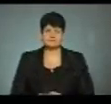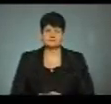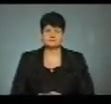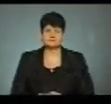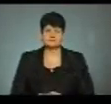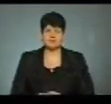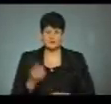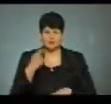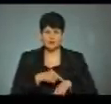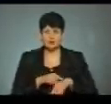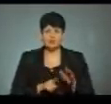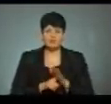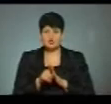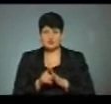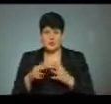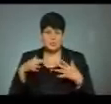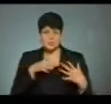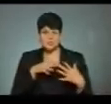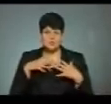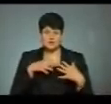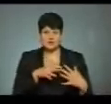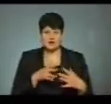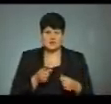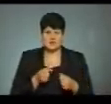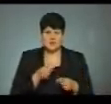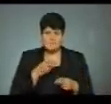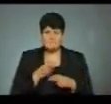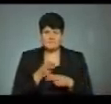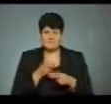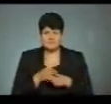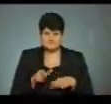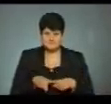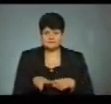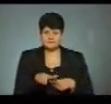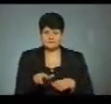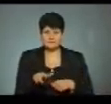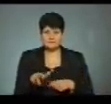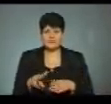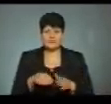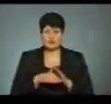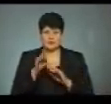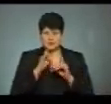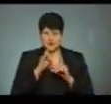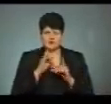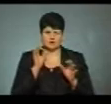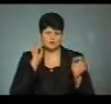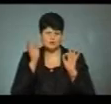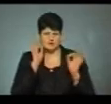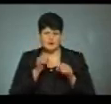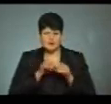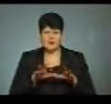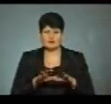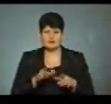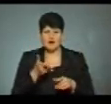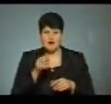За годину починаються сутички з силовиками, які блокують шлях до Верховної Ради. Спецпризначенці застосовують проти майданівців світлошумові гранати, сльозогінний газ,